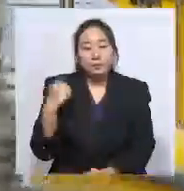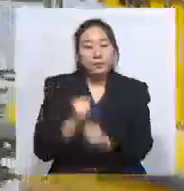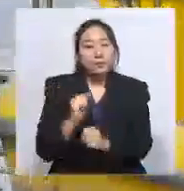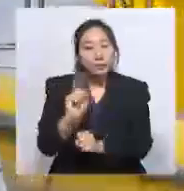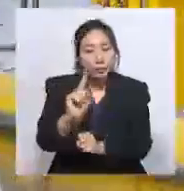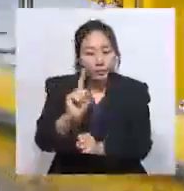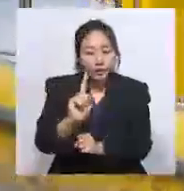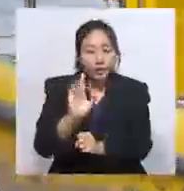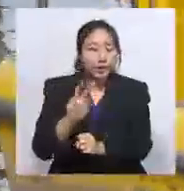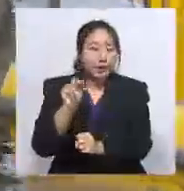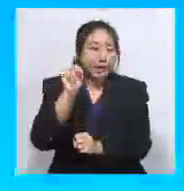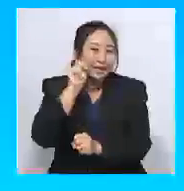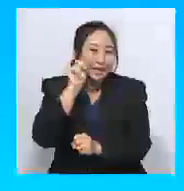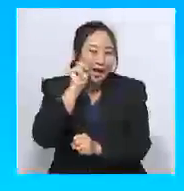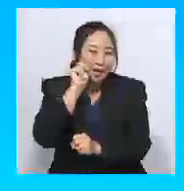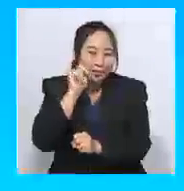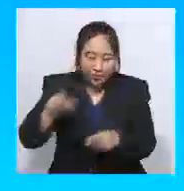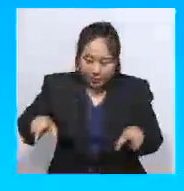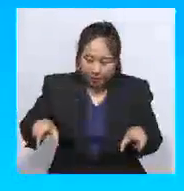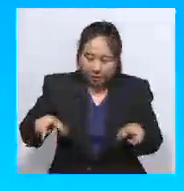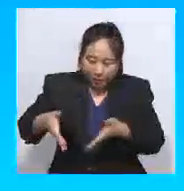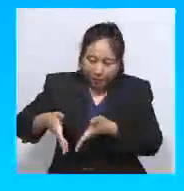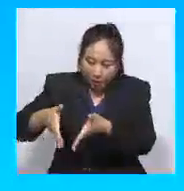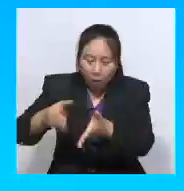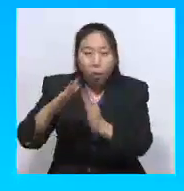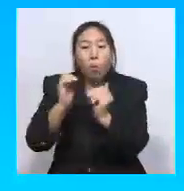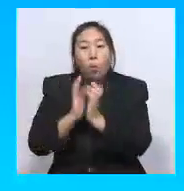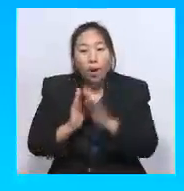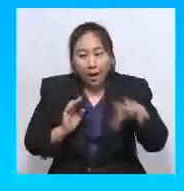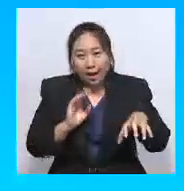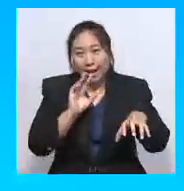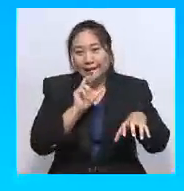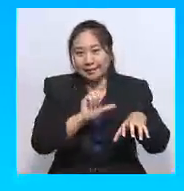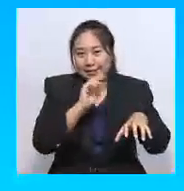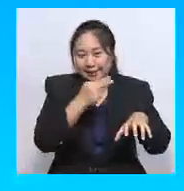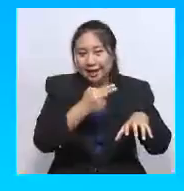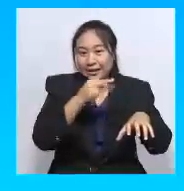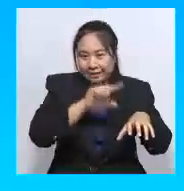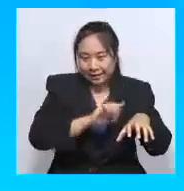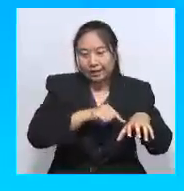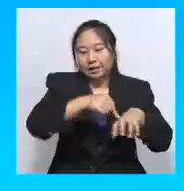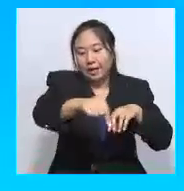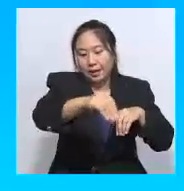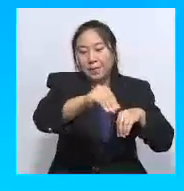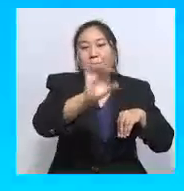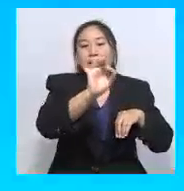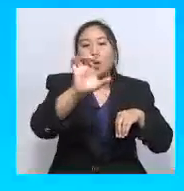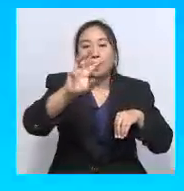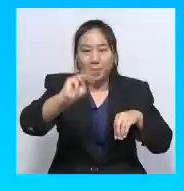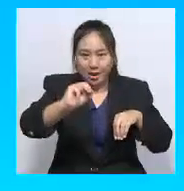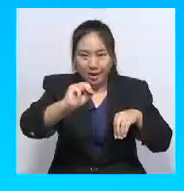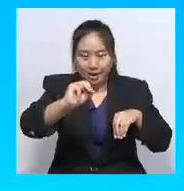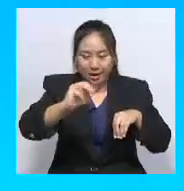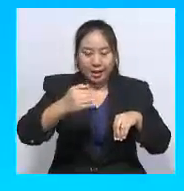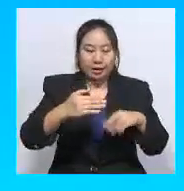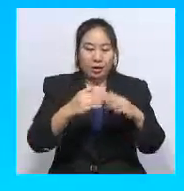งภูมิทัศน์คลองระบายน้ำนะคะตั้งแต่คลองวัดหลักสี่ถึงคลองตาอูดช่วงนี้เป็นระยะทาง800เมตรนะคะและตั้ง